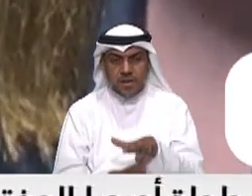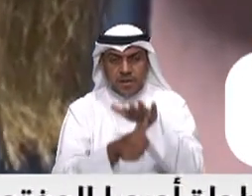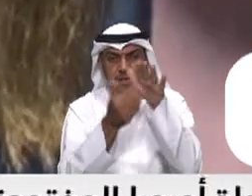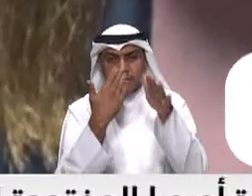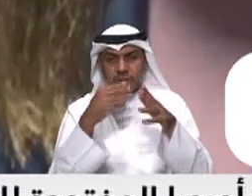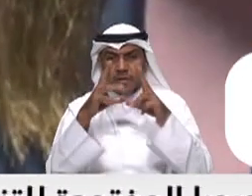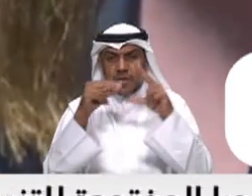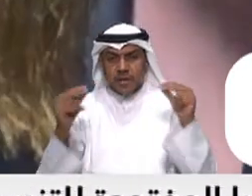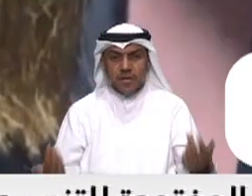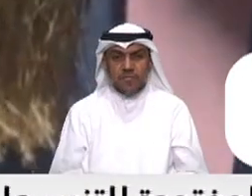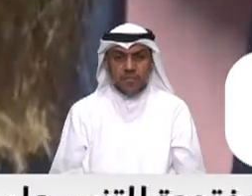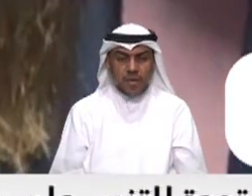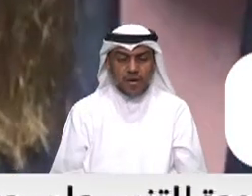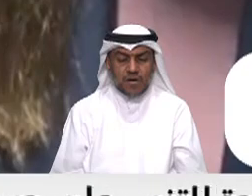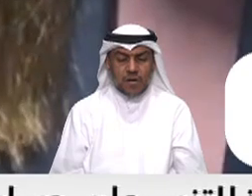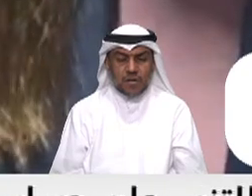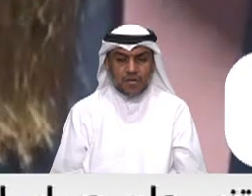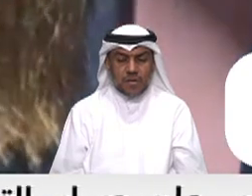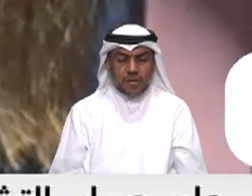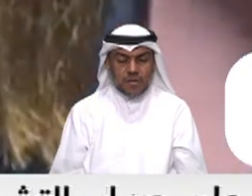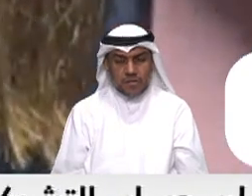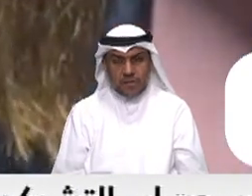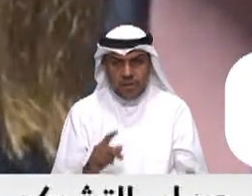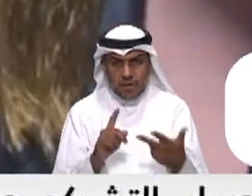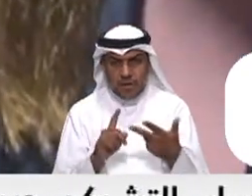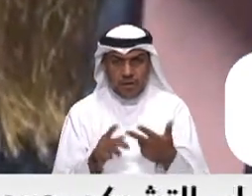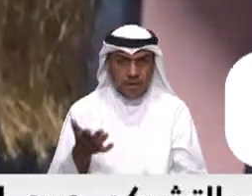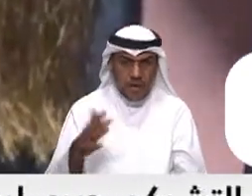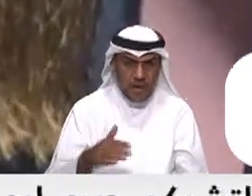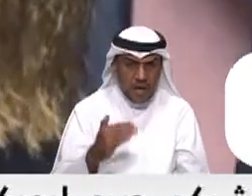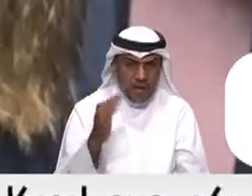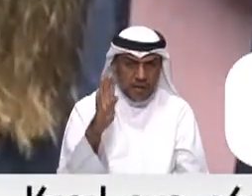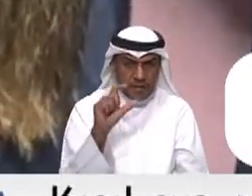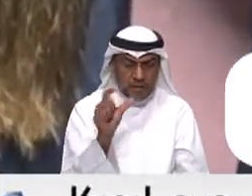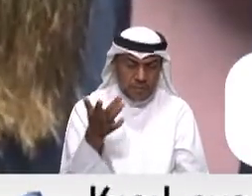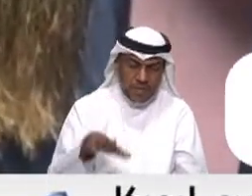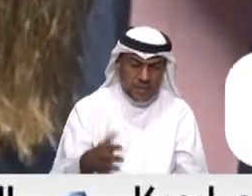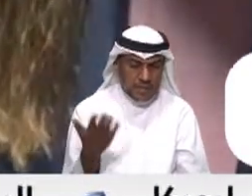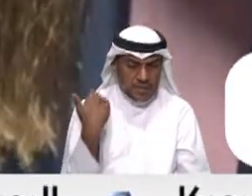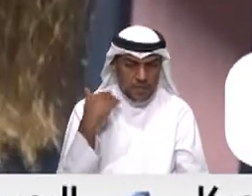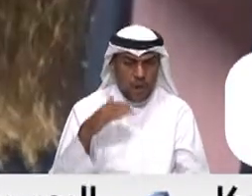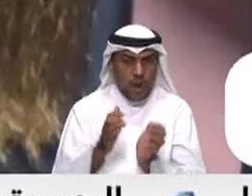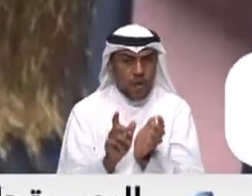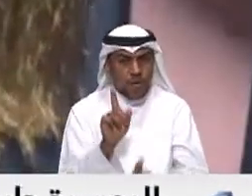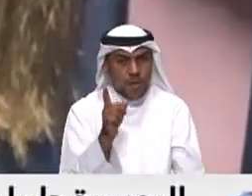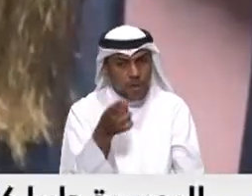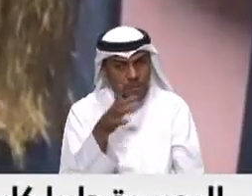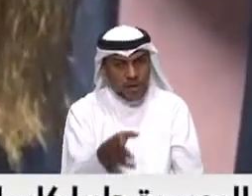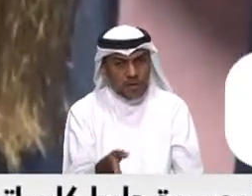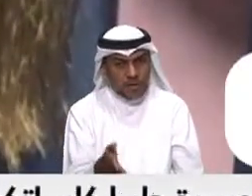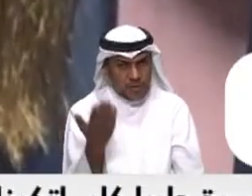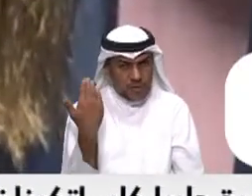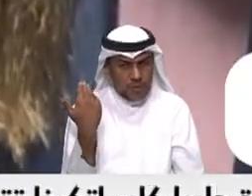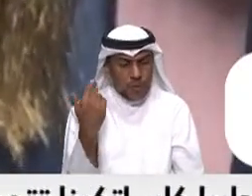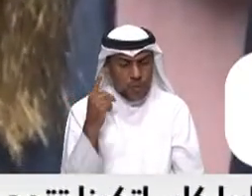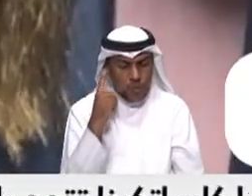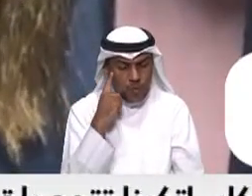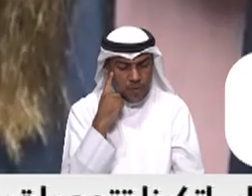على الساحة السياسية بعد مقتل الأمين العام لحزب الله حسن نصر الله تحركا مكثفا من